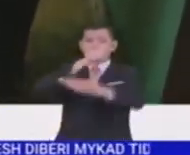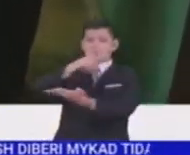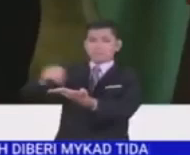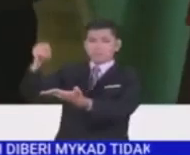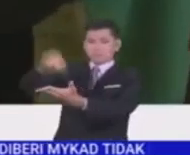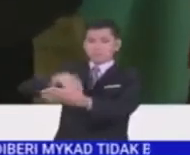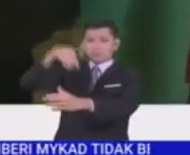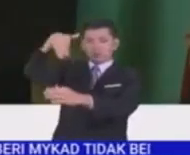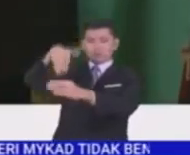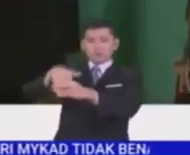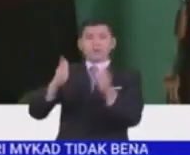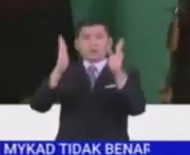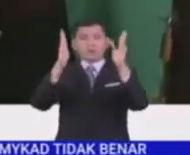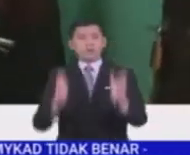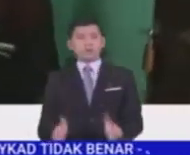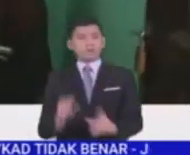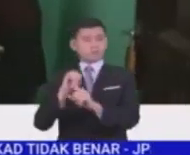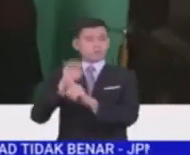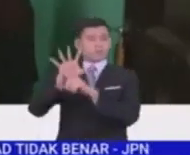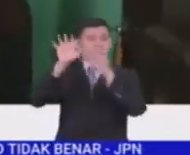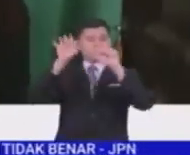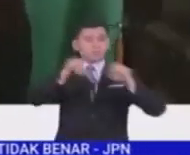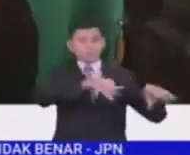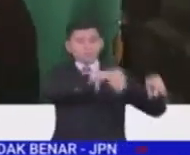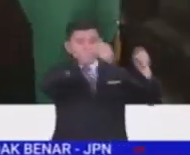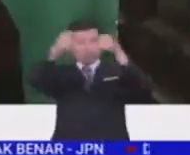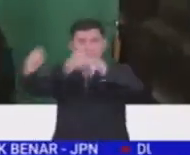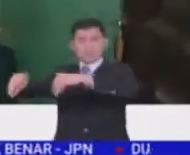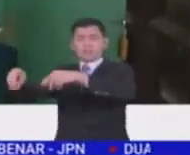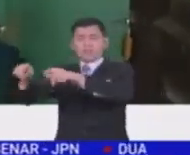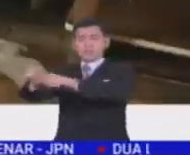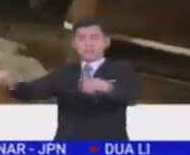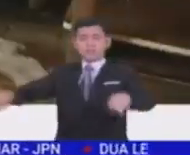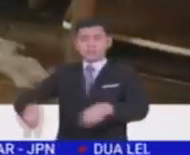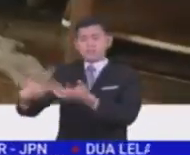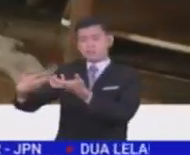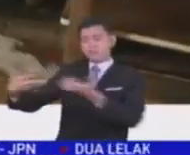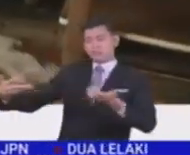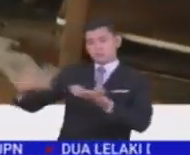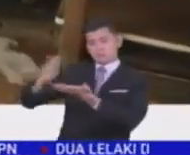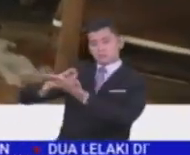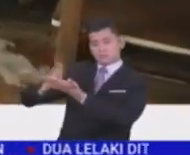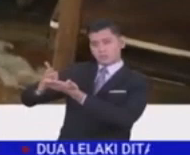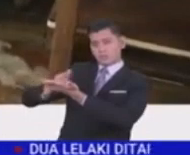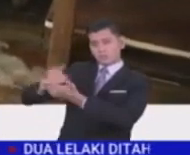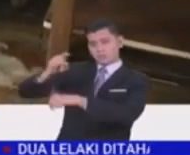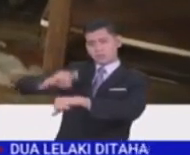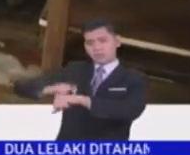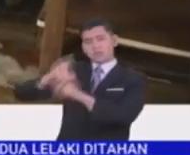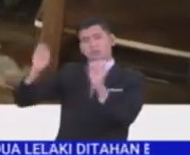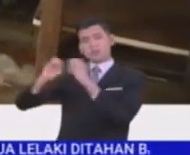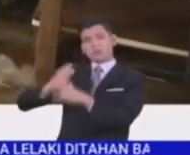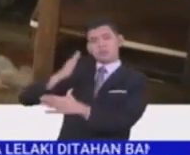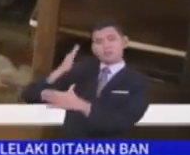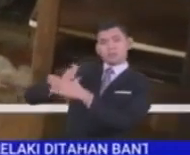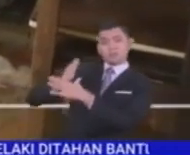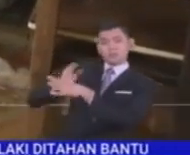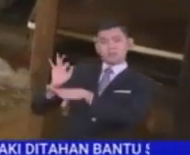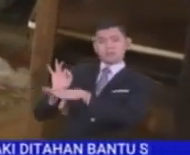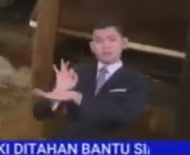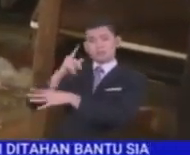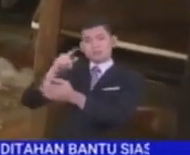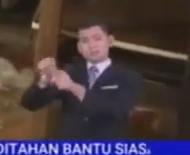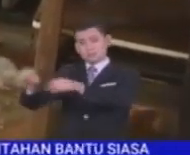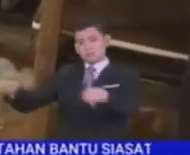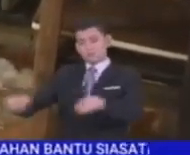penduduk terjejas boleh ditempatkan di blok berasingan untuk sementara waktu tanpa mengganggu fungsi pusat pengundian.